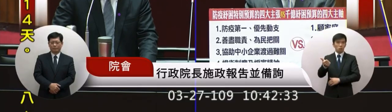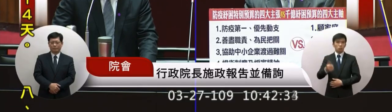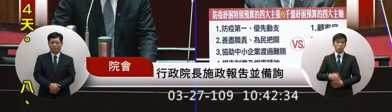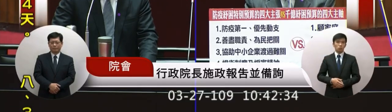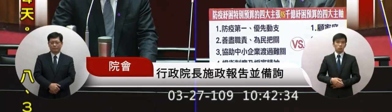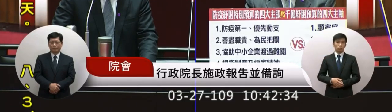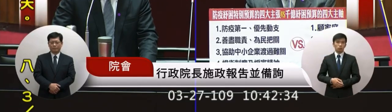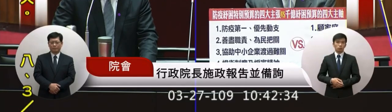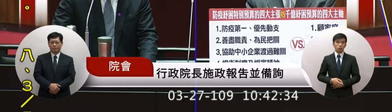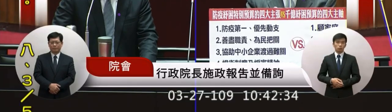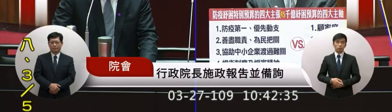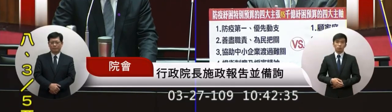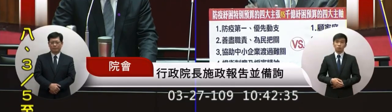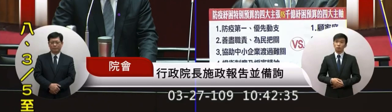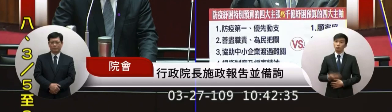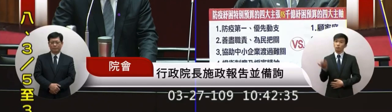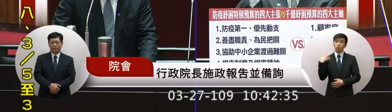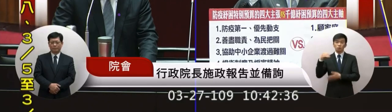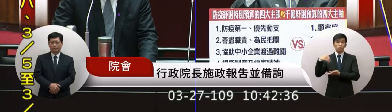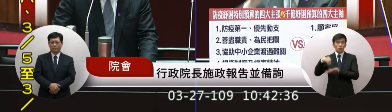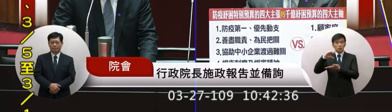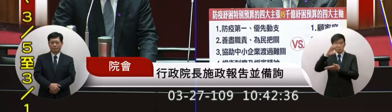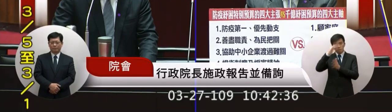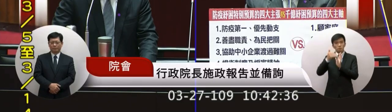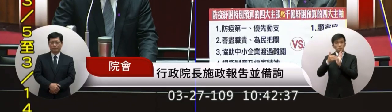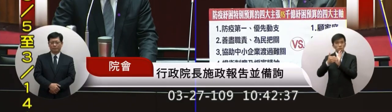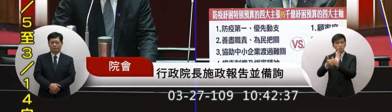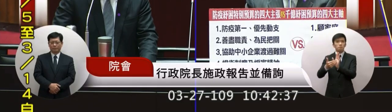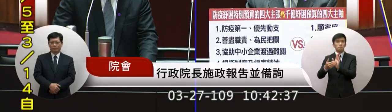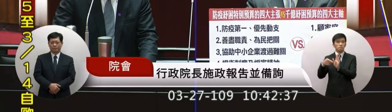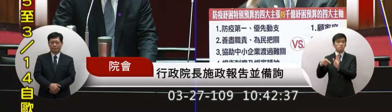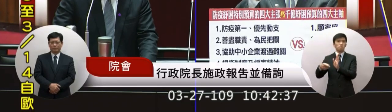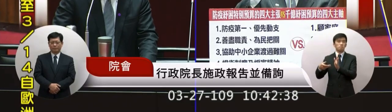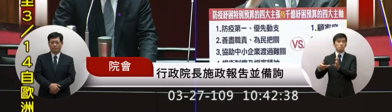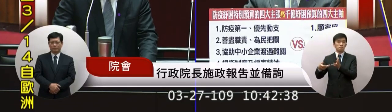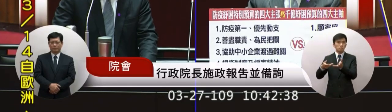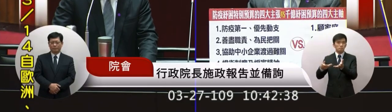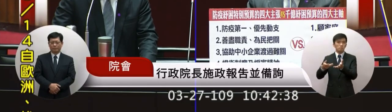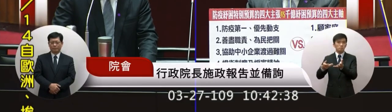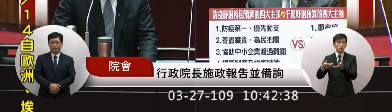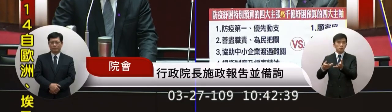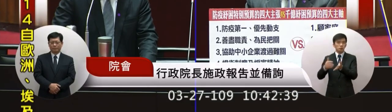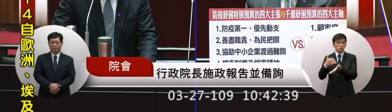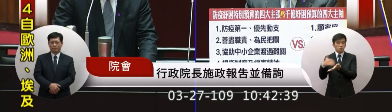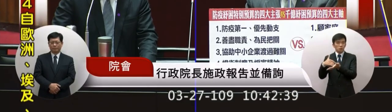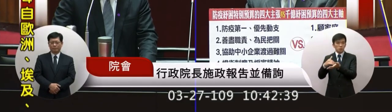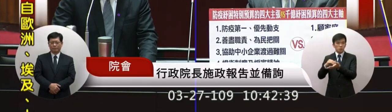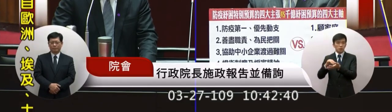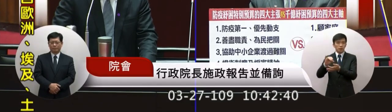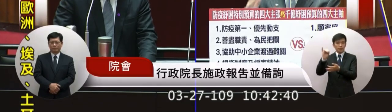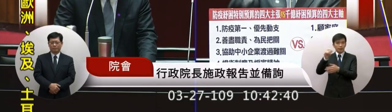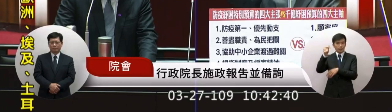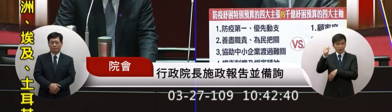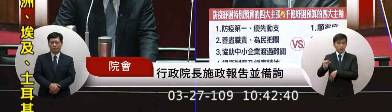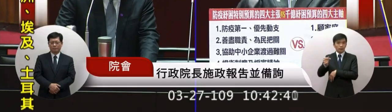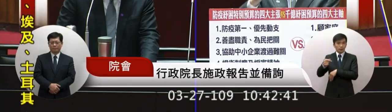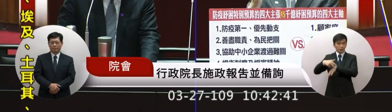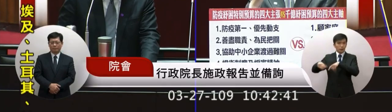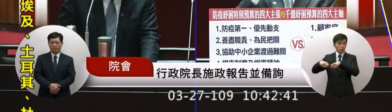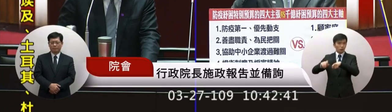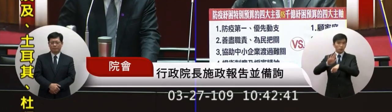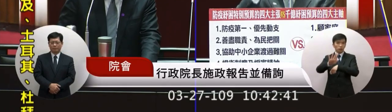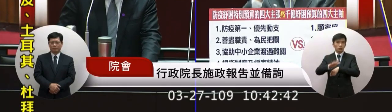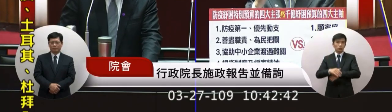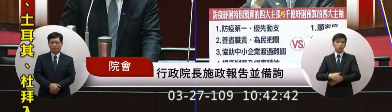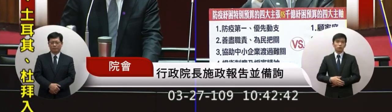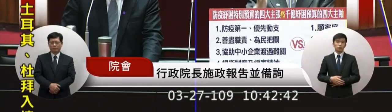出来叫做防疫千亿呀，千亿的防疫计划，但是伫经济部